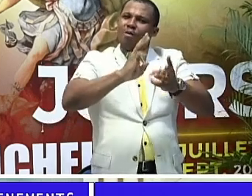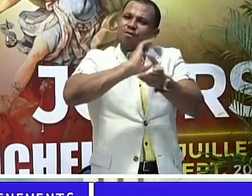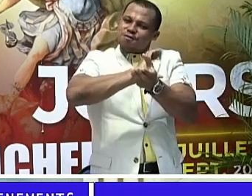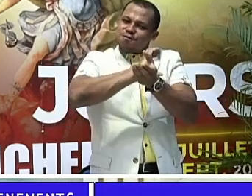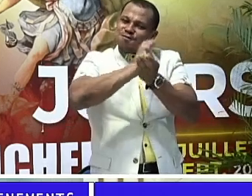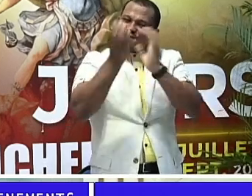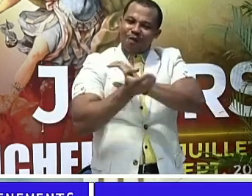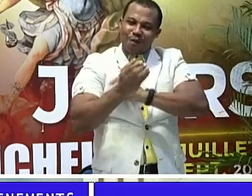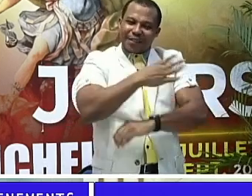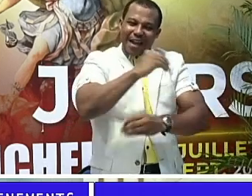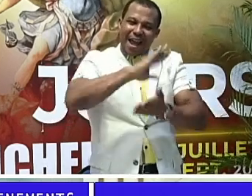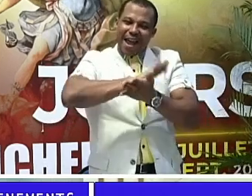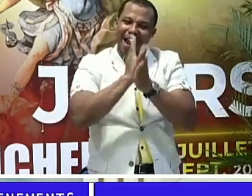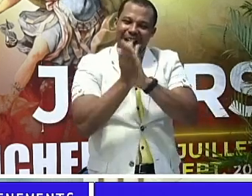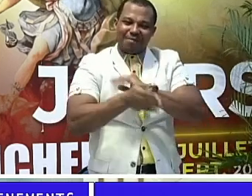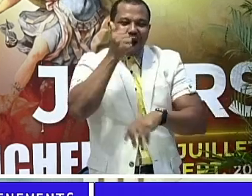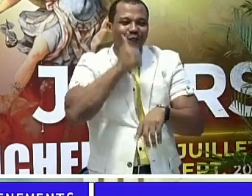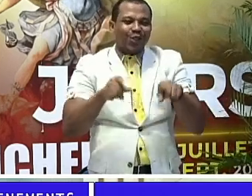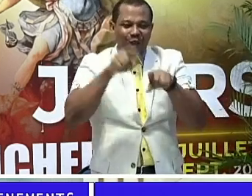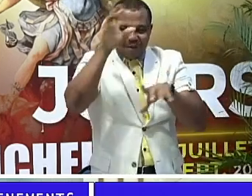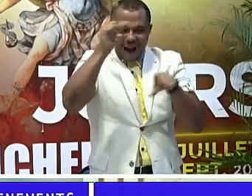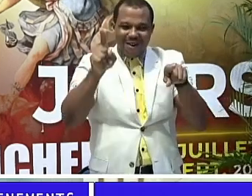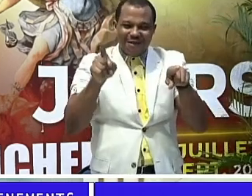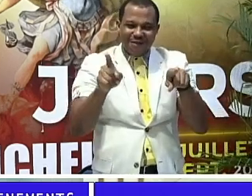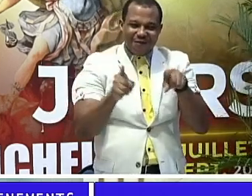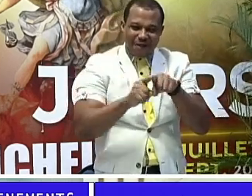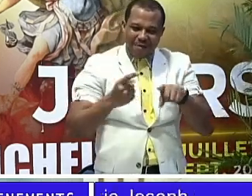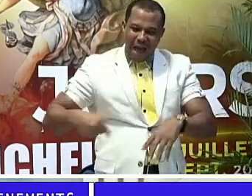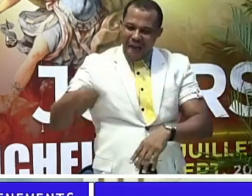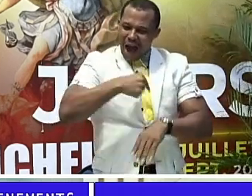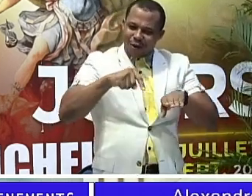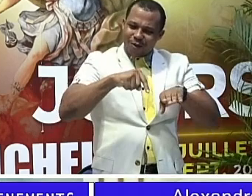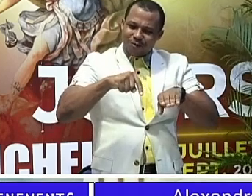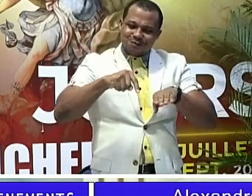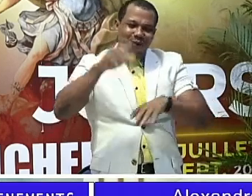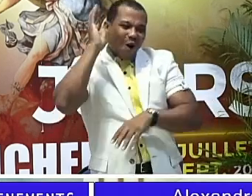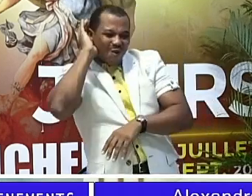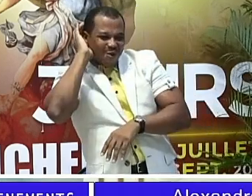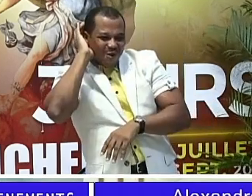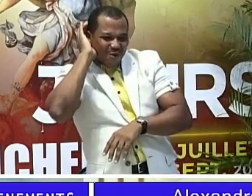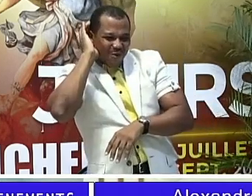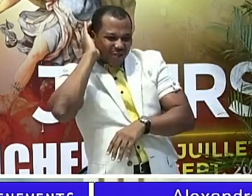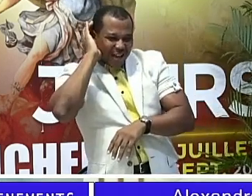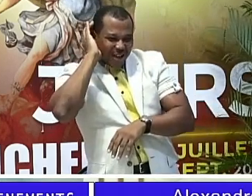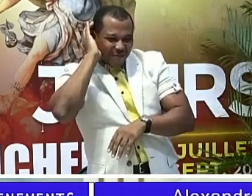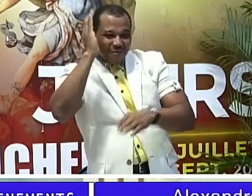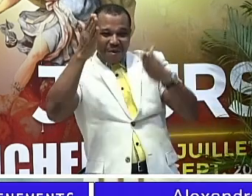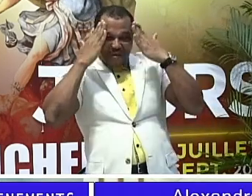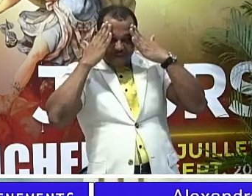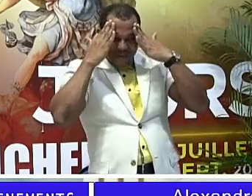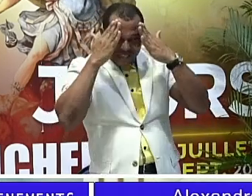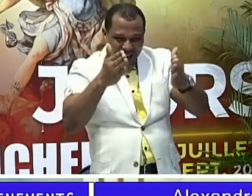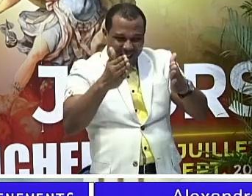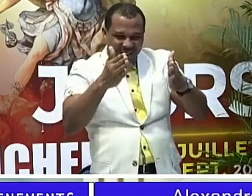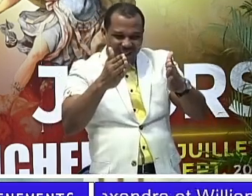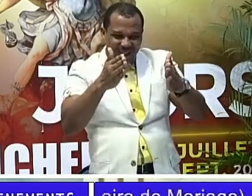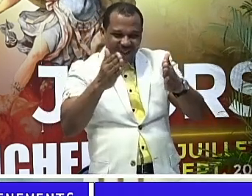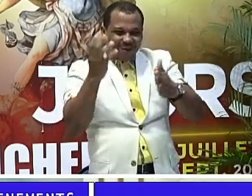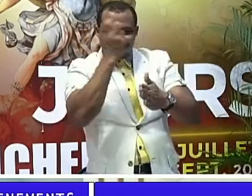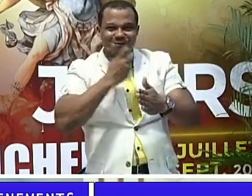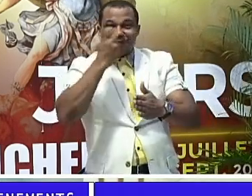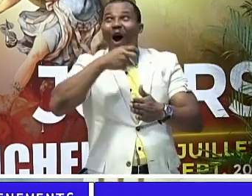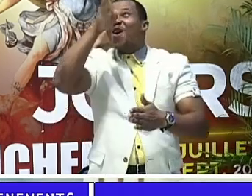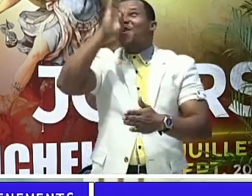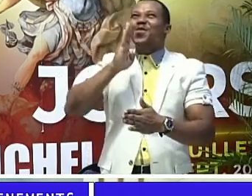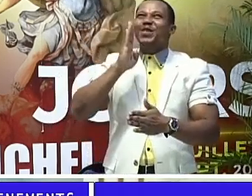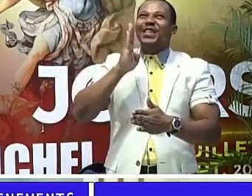la paix. Frère Axemio, en nous l'ouvrir, oreille-nous, à quel nous pour nous écouter parole bon